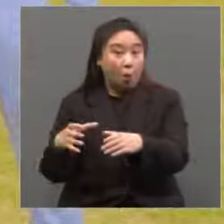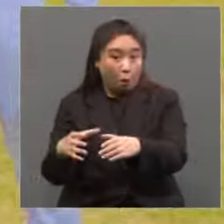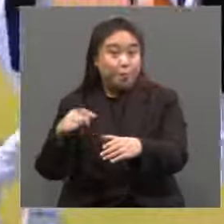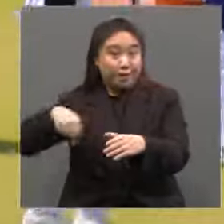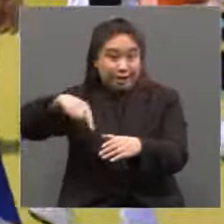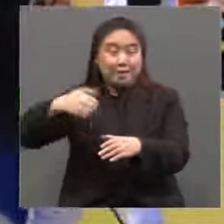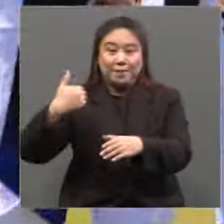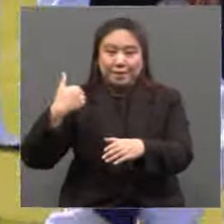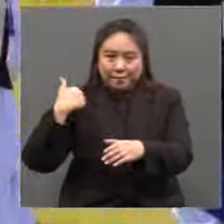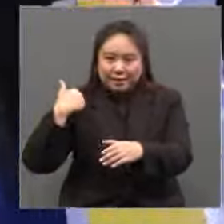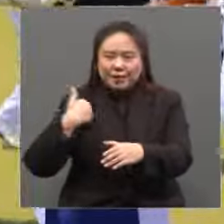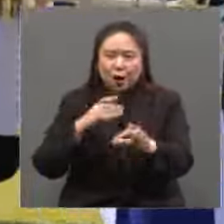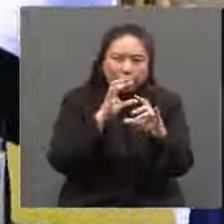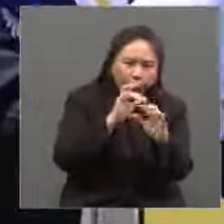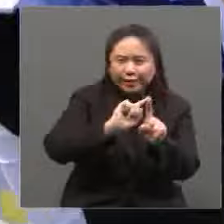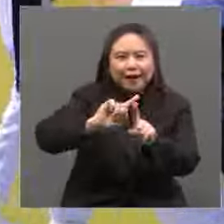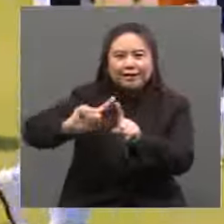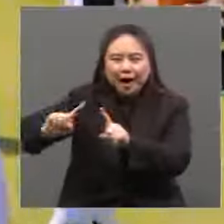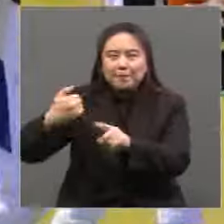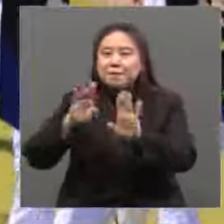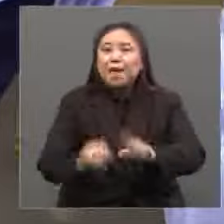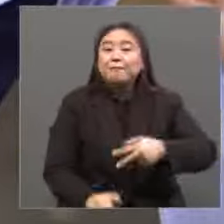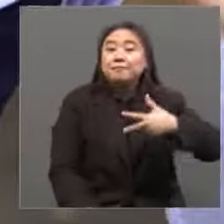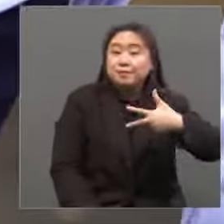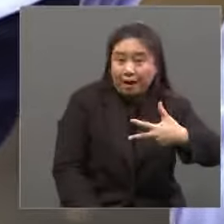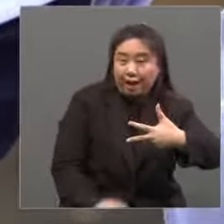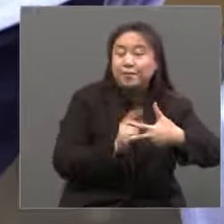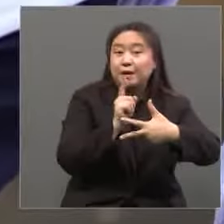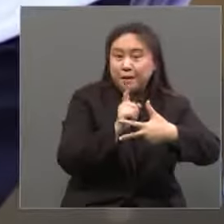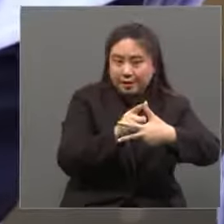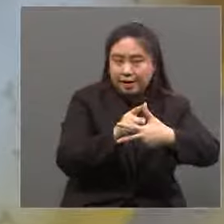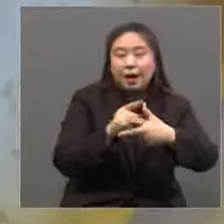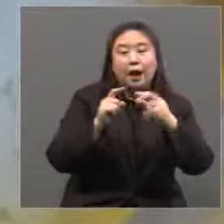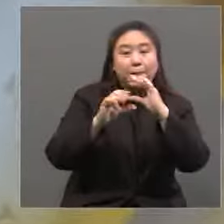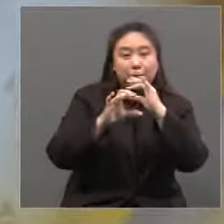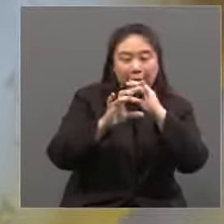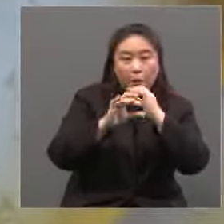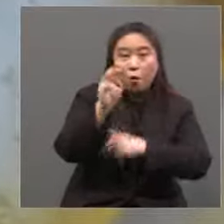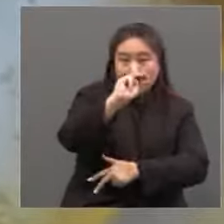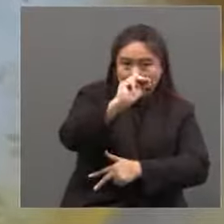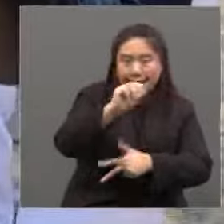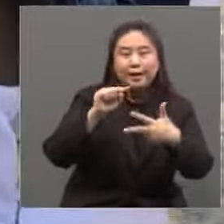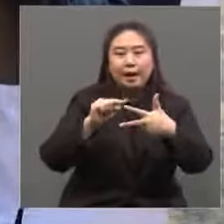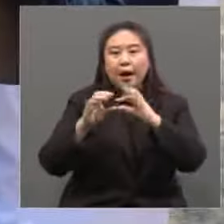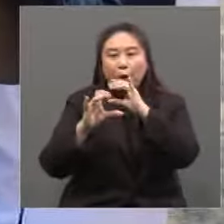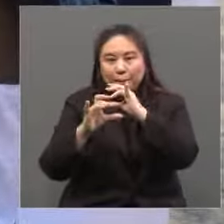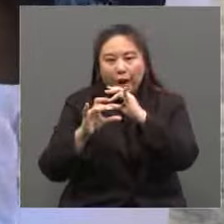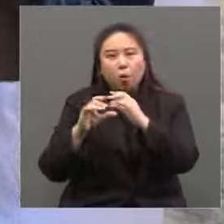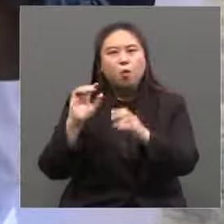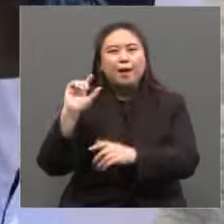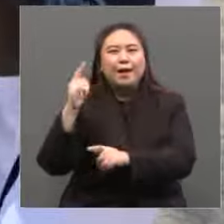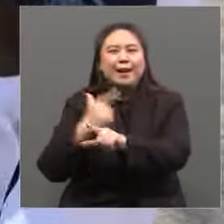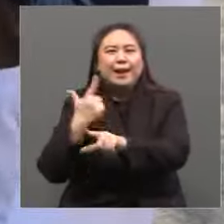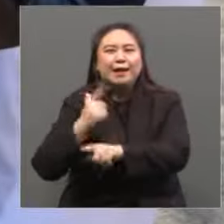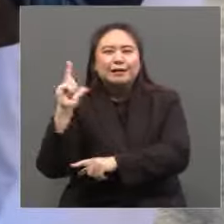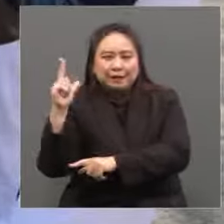กอบไปด้วยเครื่องดนตรีที่หลากหลายแบ่งเป็น3ประเภทได้แก่เครื่องเป่าลมไม้เครื่องเป่าทองเหลืองและเครื่องกระทบโดย